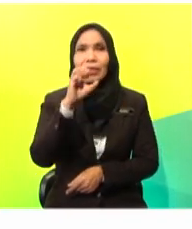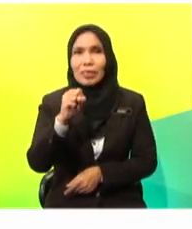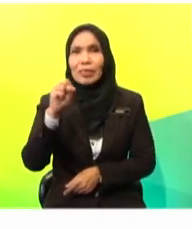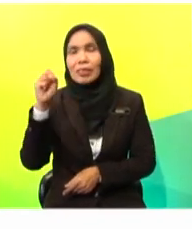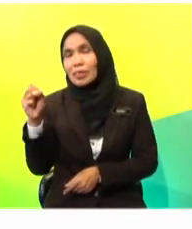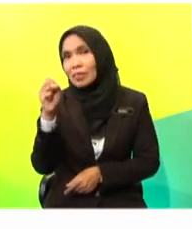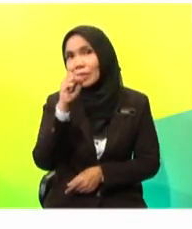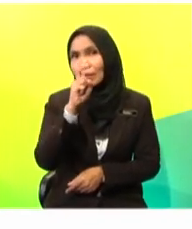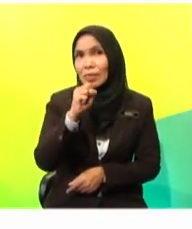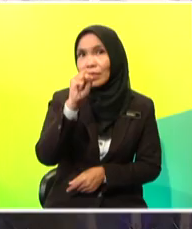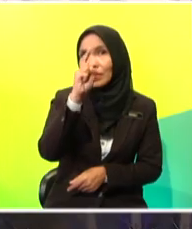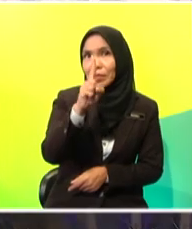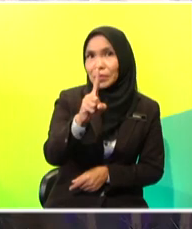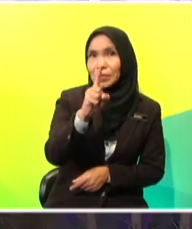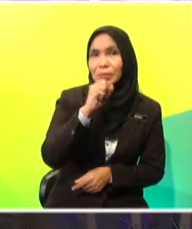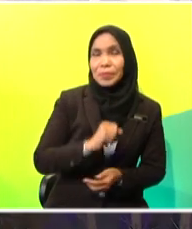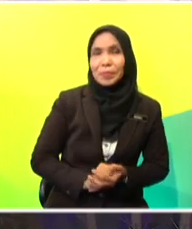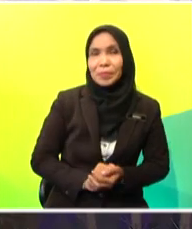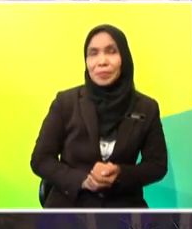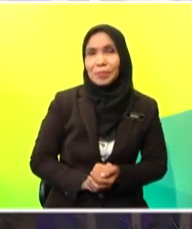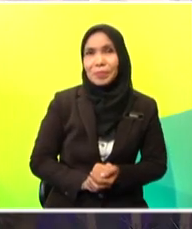ssss satu